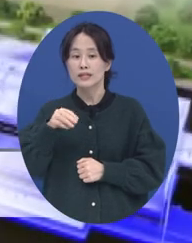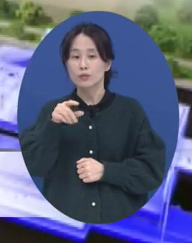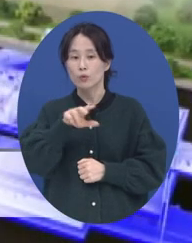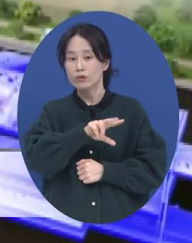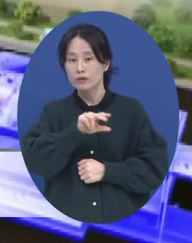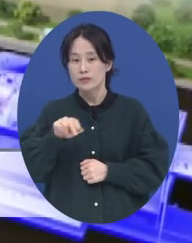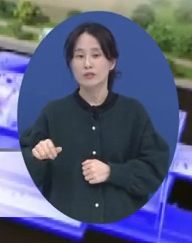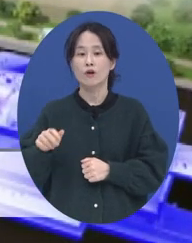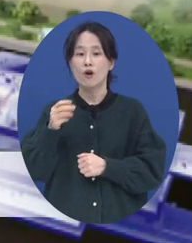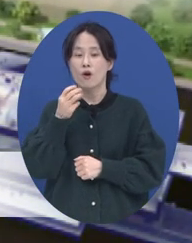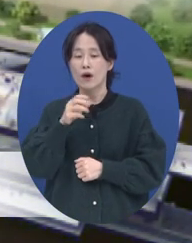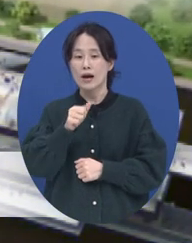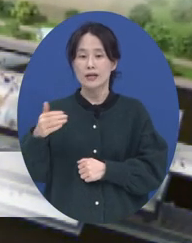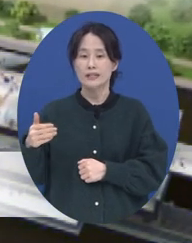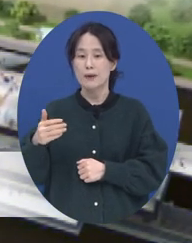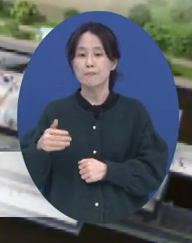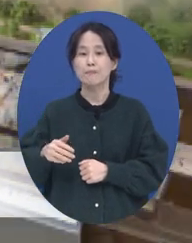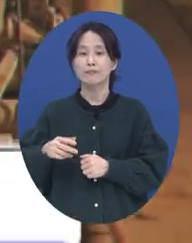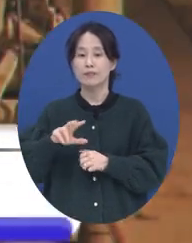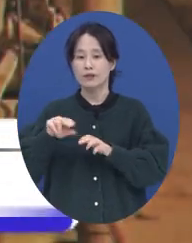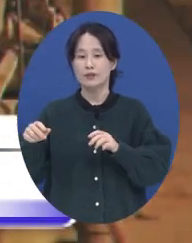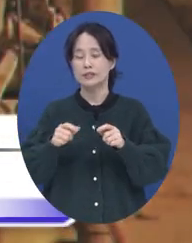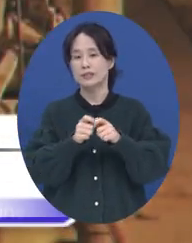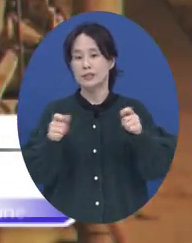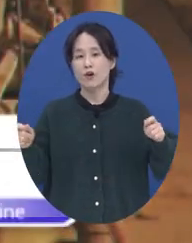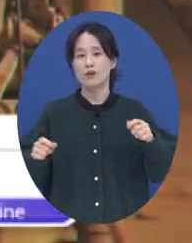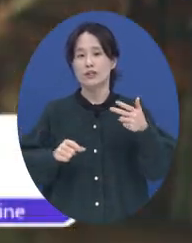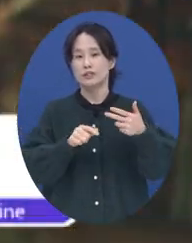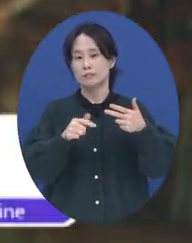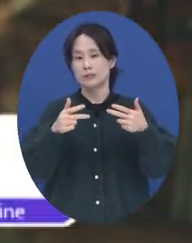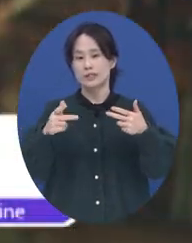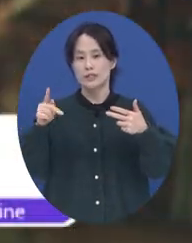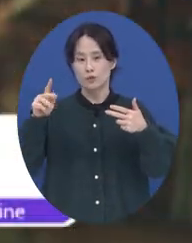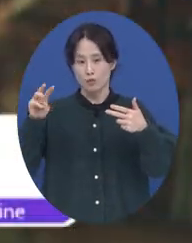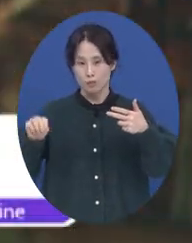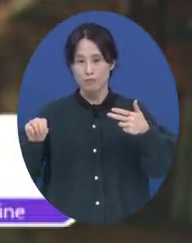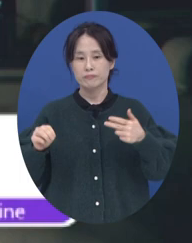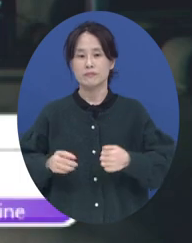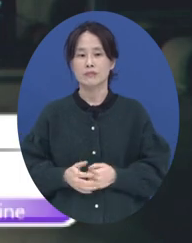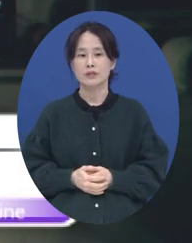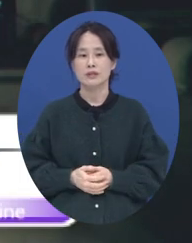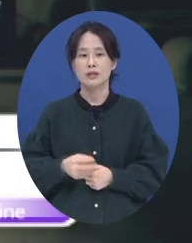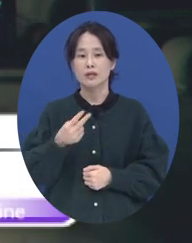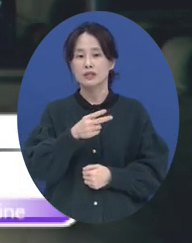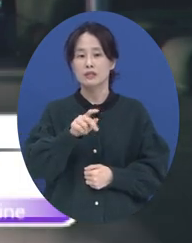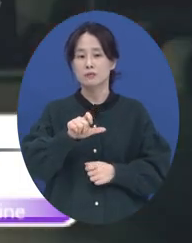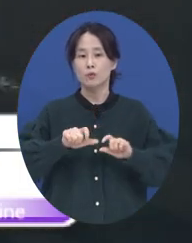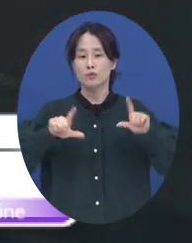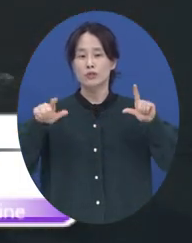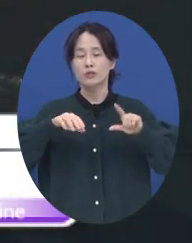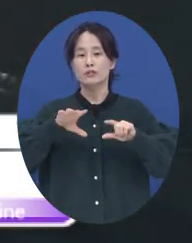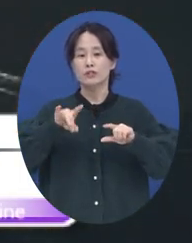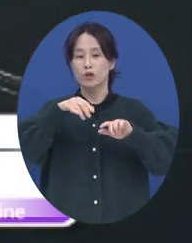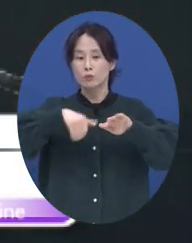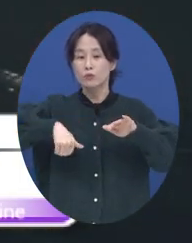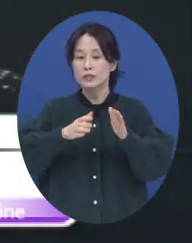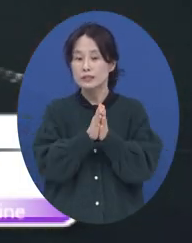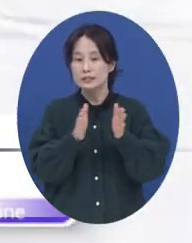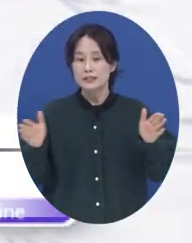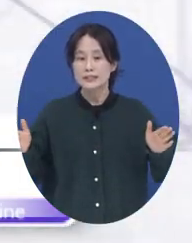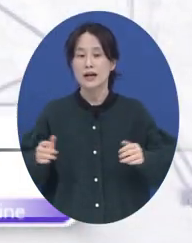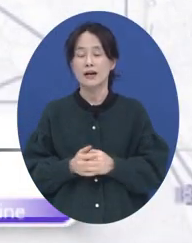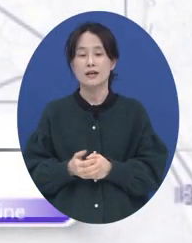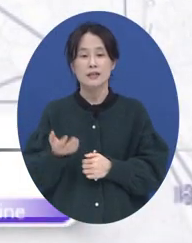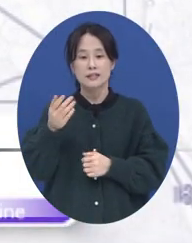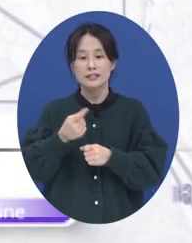상일동역에서 경기도 하남 검단산역까지 총 7.7km의 노선입니다. 지난 2015년 첫 사업을 뜬 후